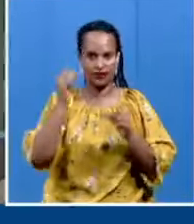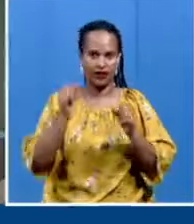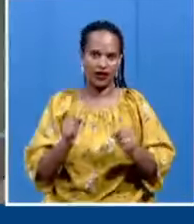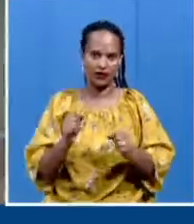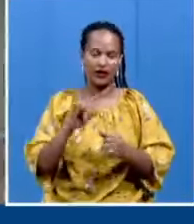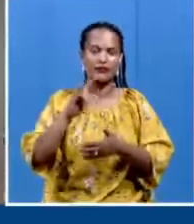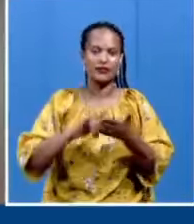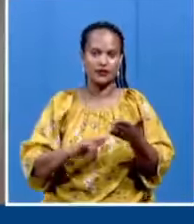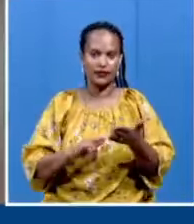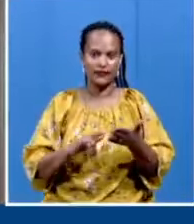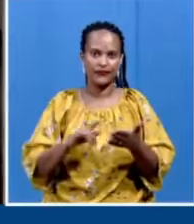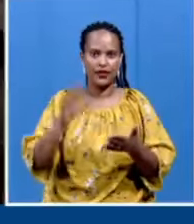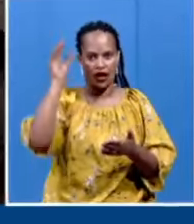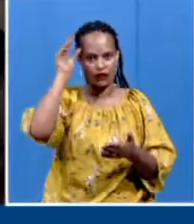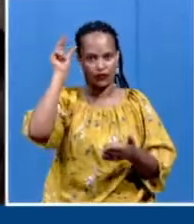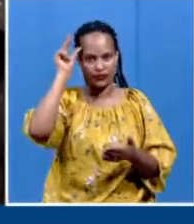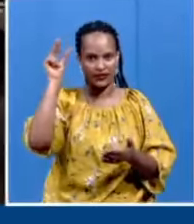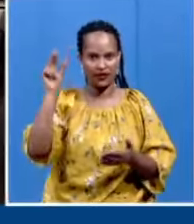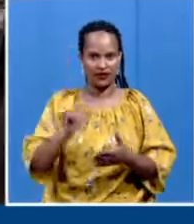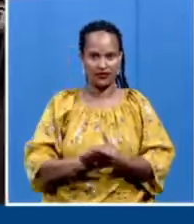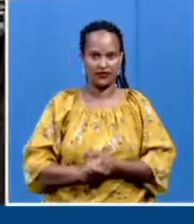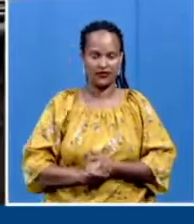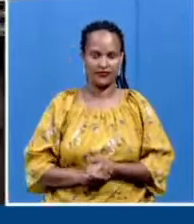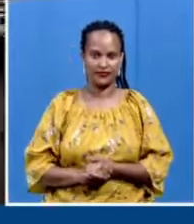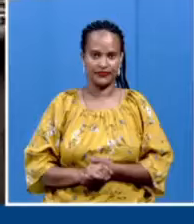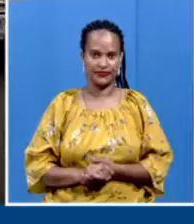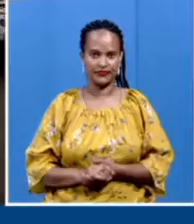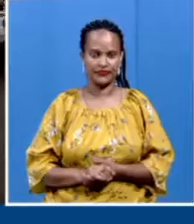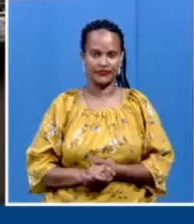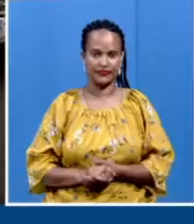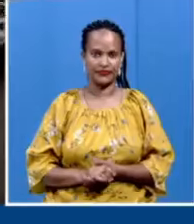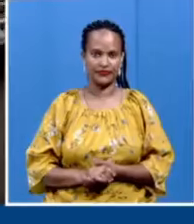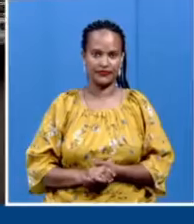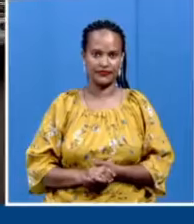ተኻኢሉሎ ከም ፀብጻብ ሃፍቱ ብስራት።